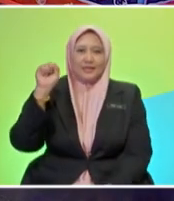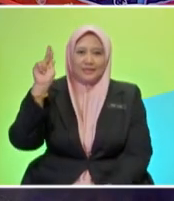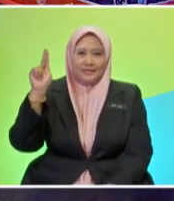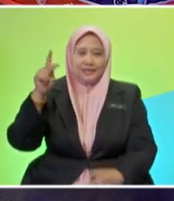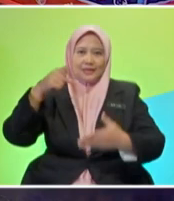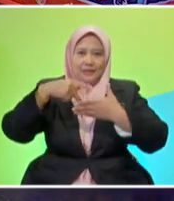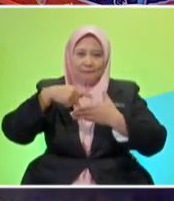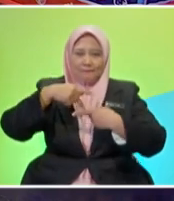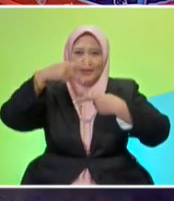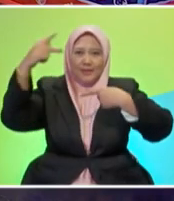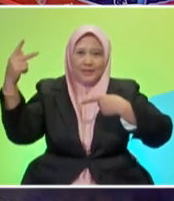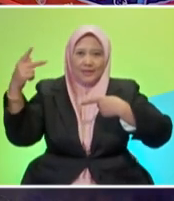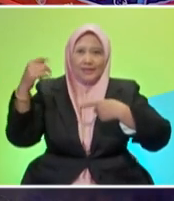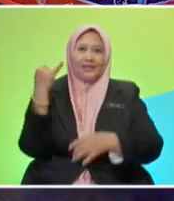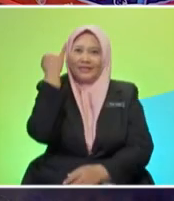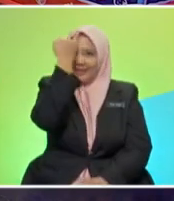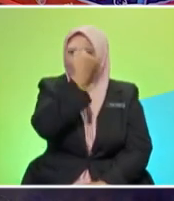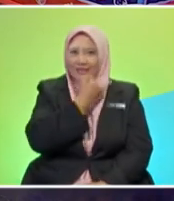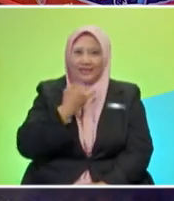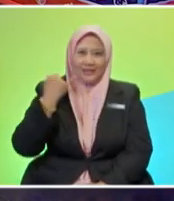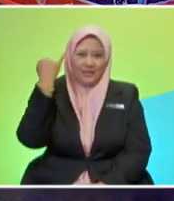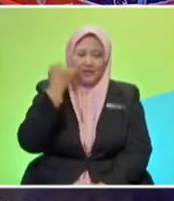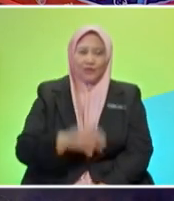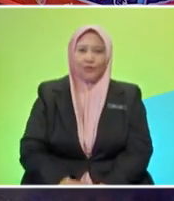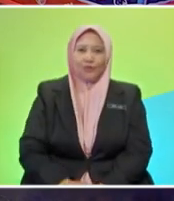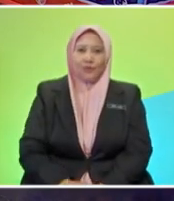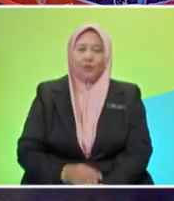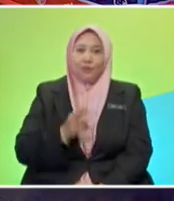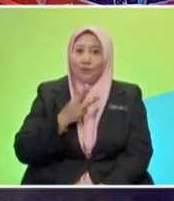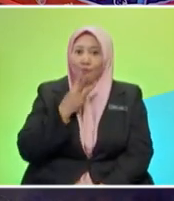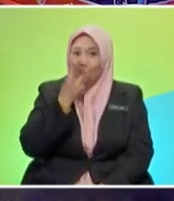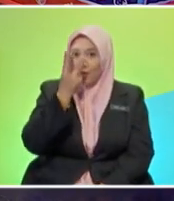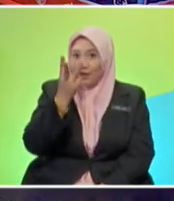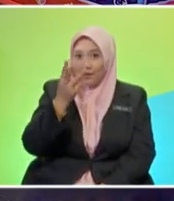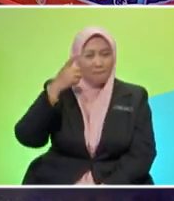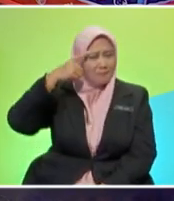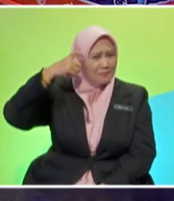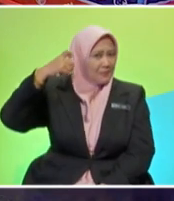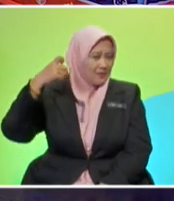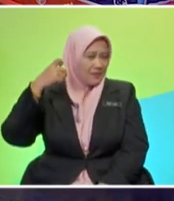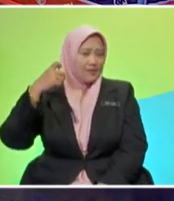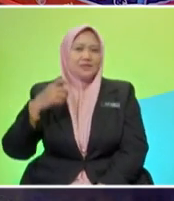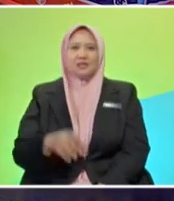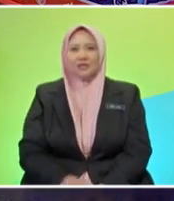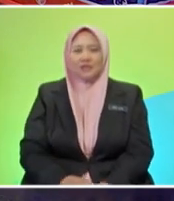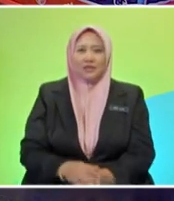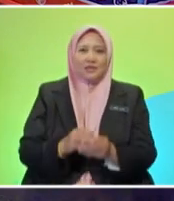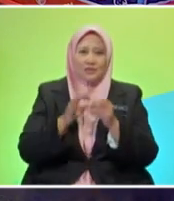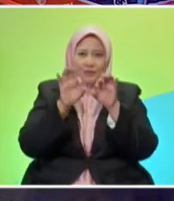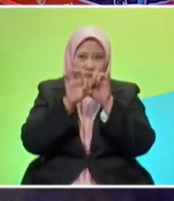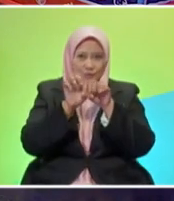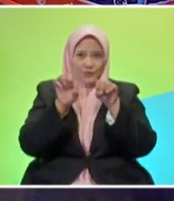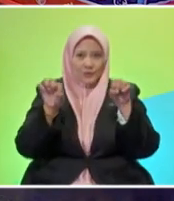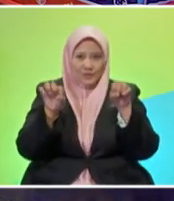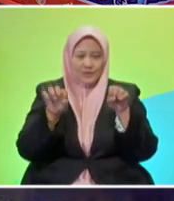Wah, menariknya. Sausage, ya. Makanan kegemaran ramai nampaknya. Ya, makanan kegemaran ramai. Tetapi adakah seimbang untuk